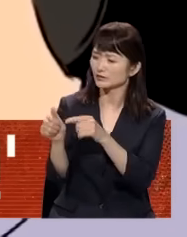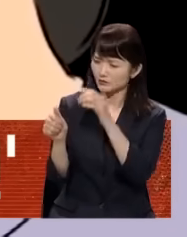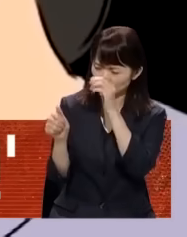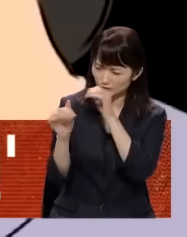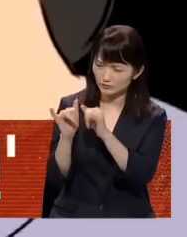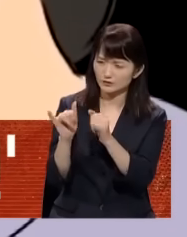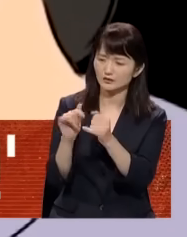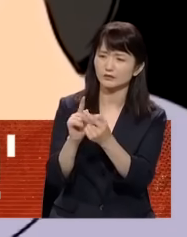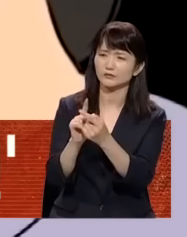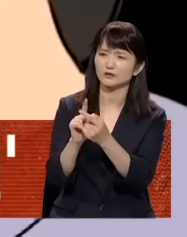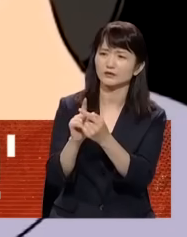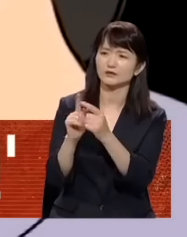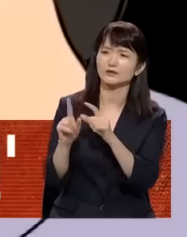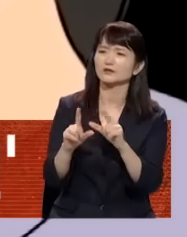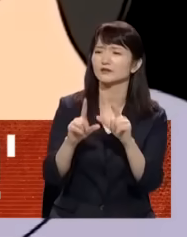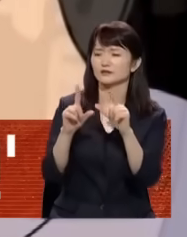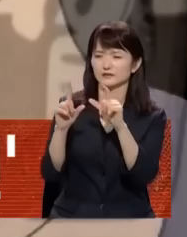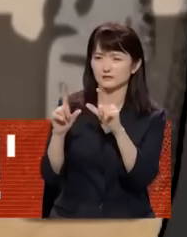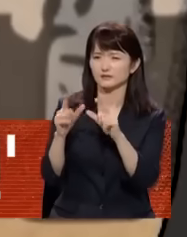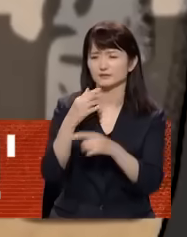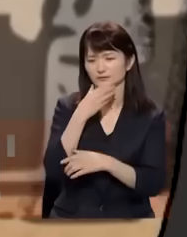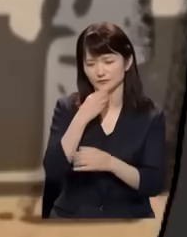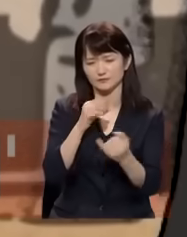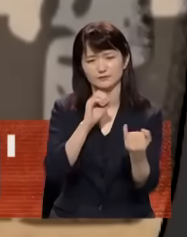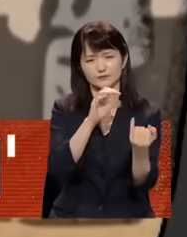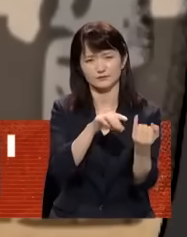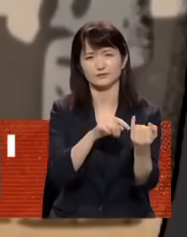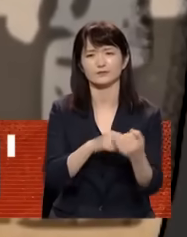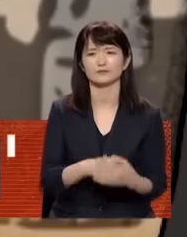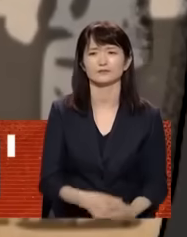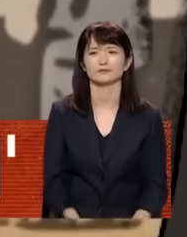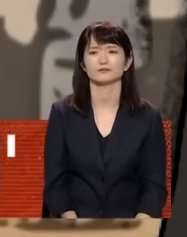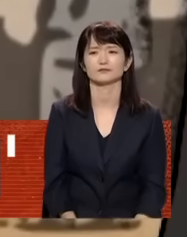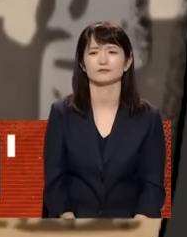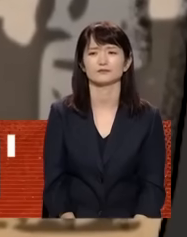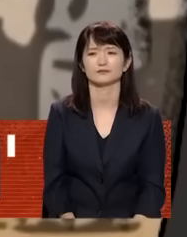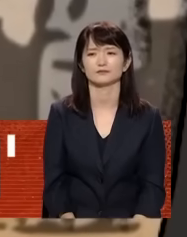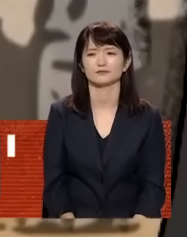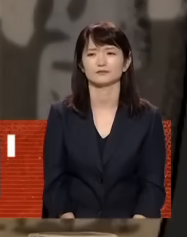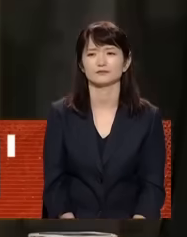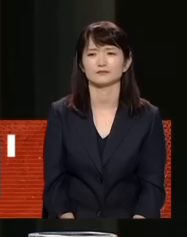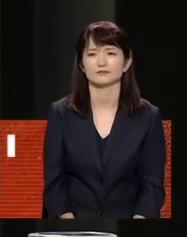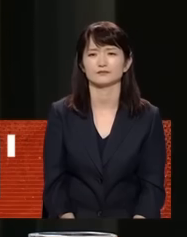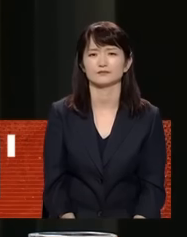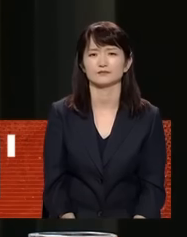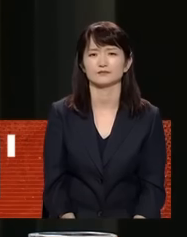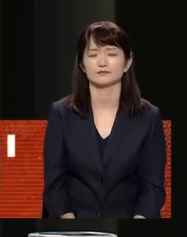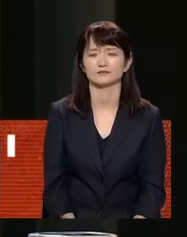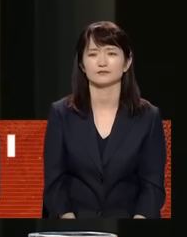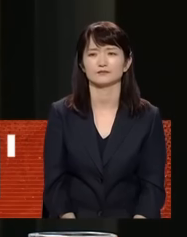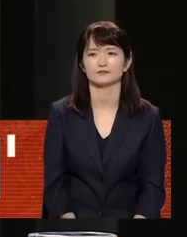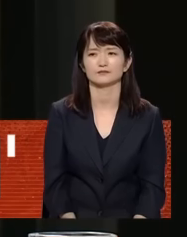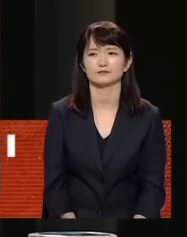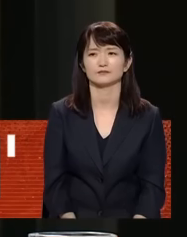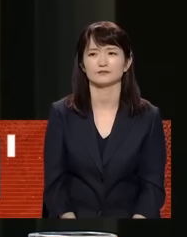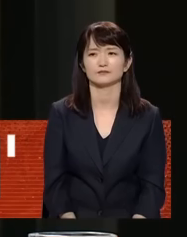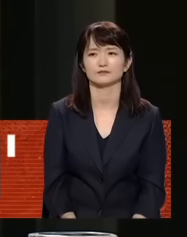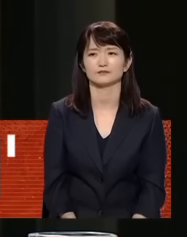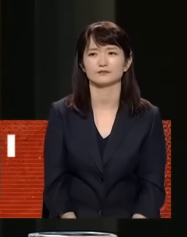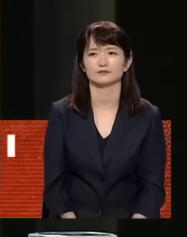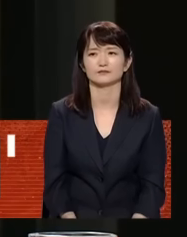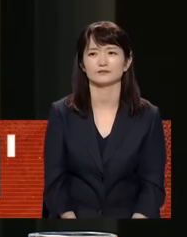행복한 사람이구나라고 주위 사람들은 이야기를 했 다고 합니다 아 정말 지금 승현님 말씀하신 그런